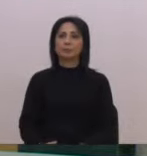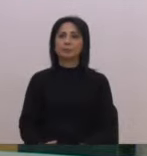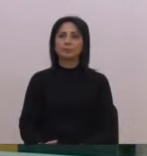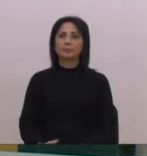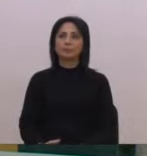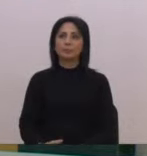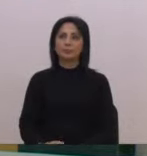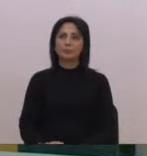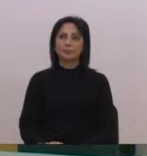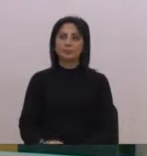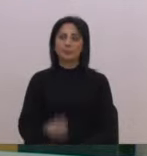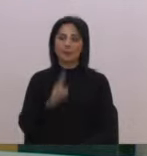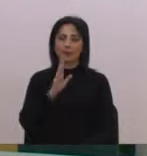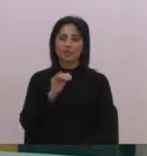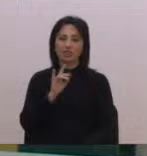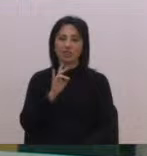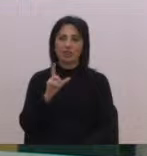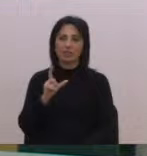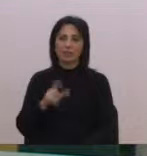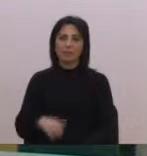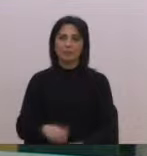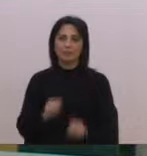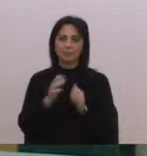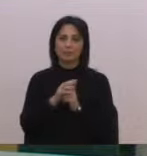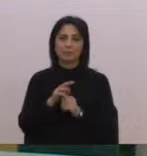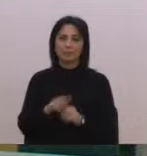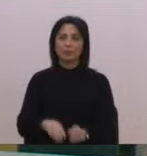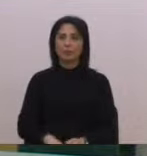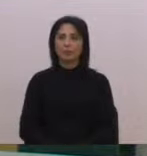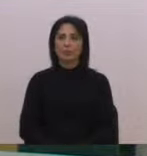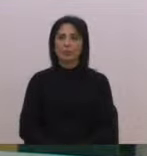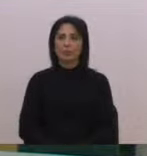მადლობა პატა ვიჟინაძე. 15 წუთი